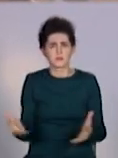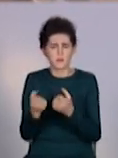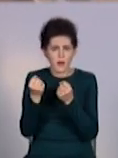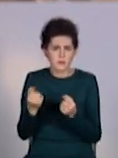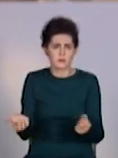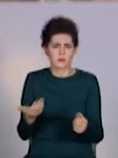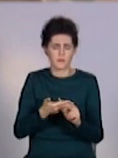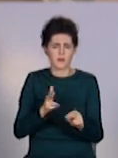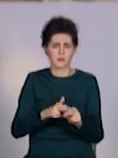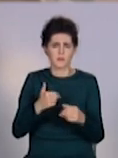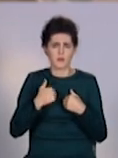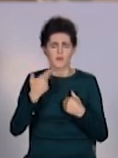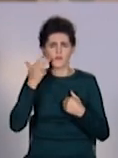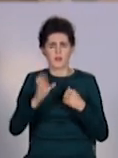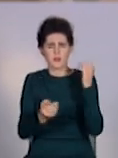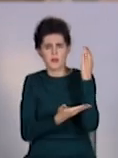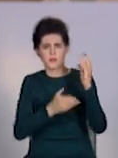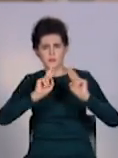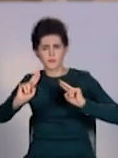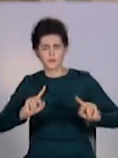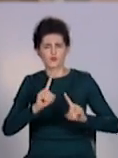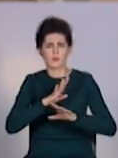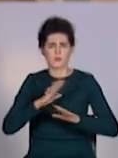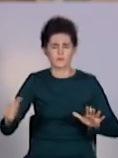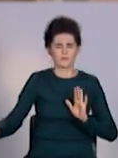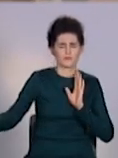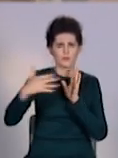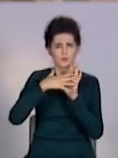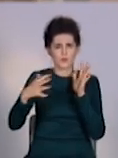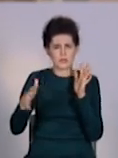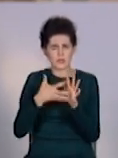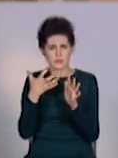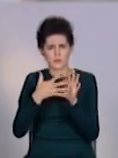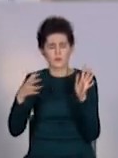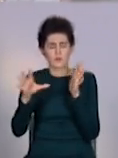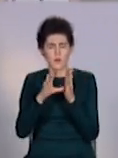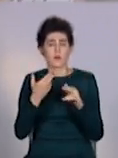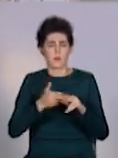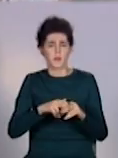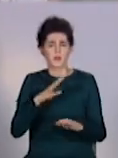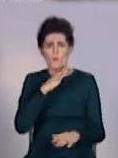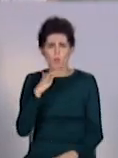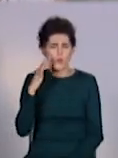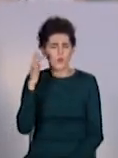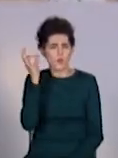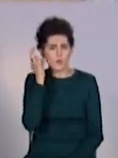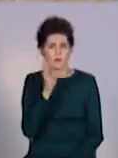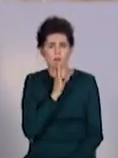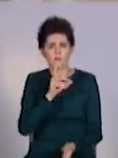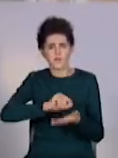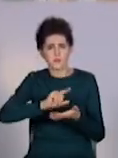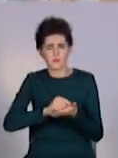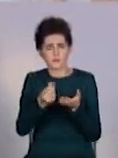ми закрили йому досками, позавивали, щоб осколки не залетіли, прямо попали в дитя. Кілька років пенсіонерка